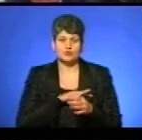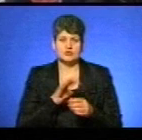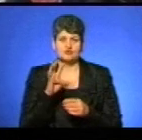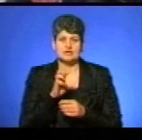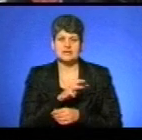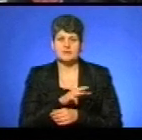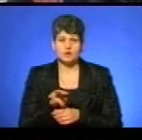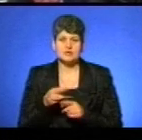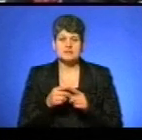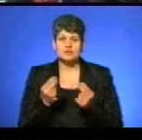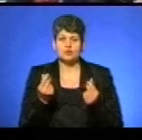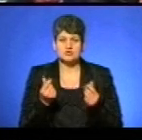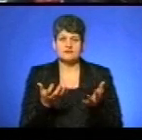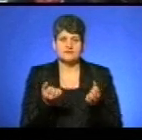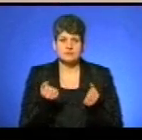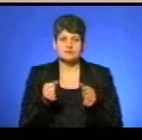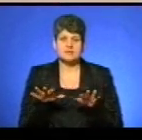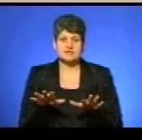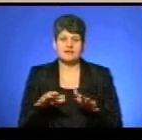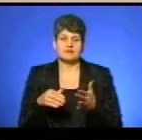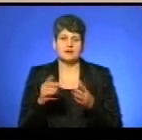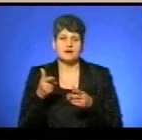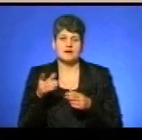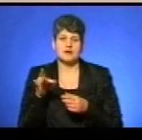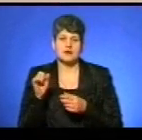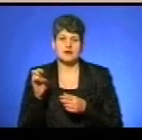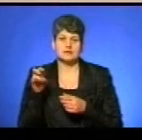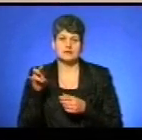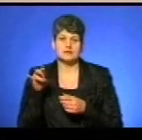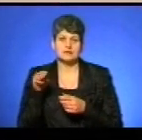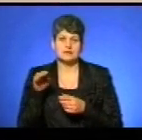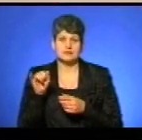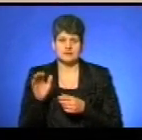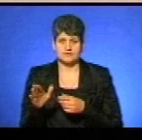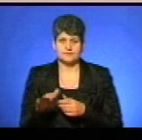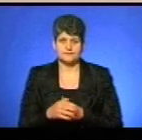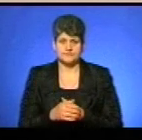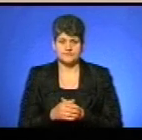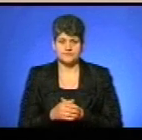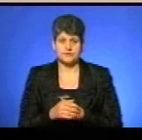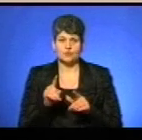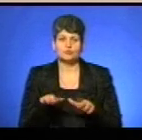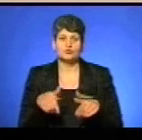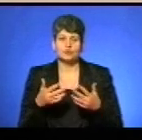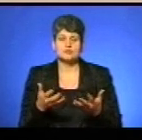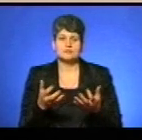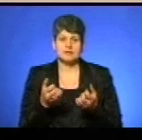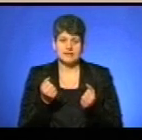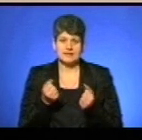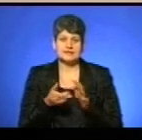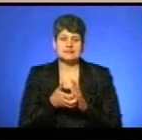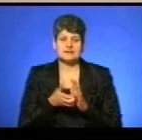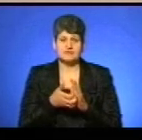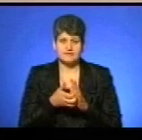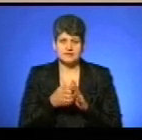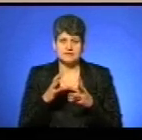400 мільйонів. Ці кошти візьмуть з місцевих запозичень і грантів, розповіла Вікторія Остапчук. Даний бюджет пропонується прийняти з дефіцитом у загальній